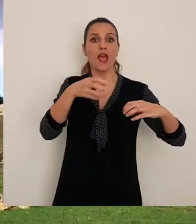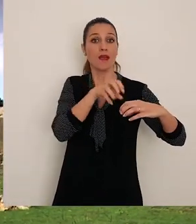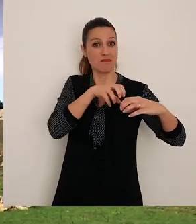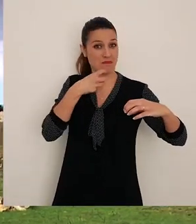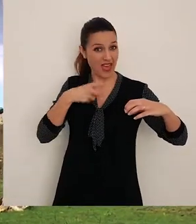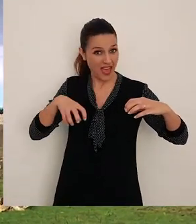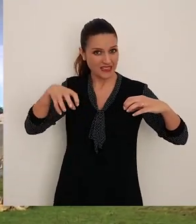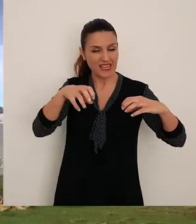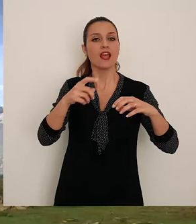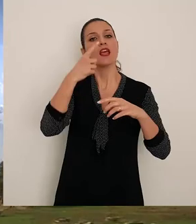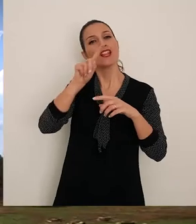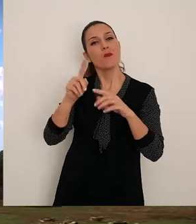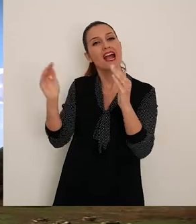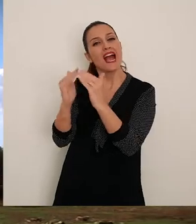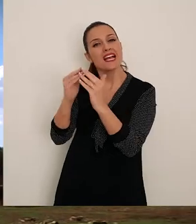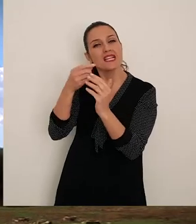pagliare.